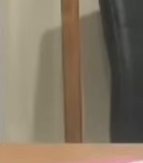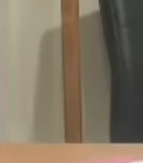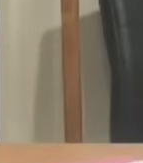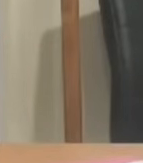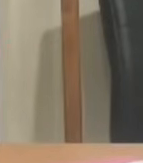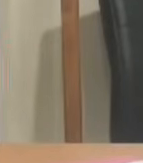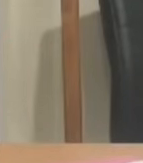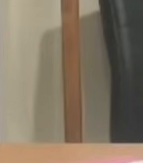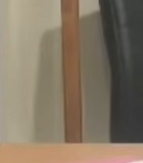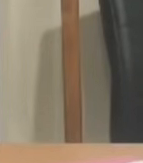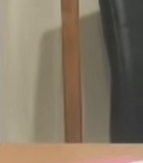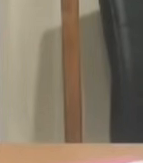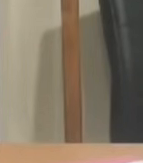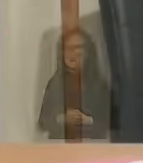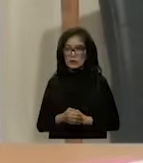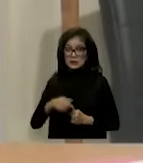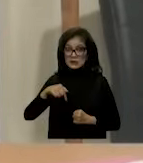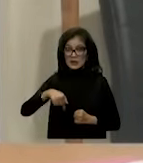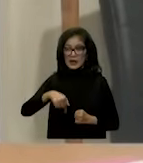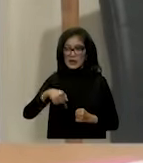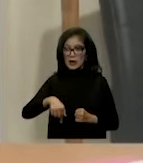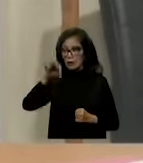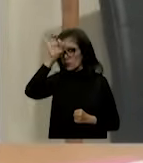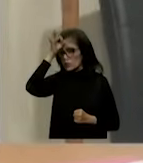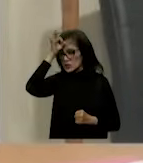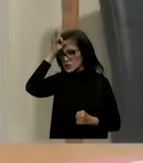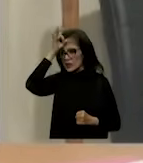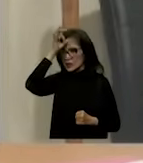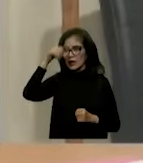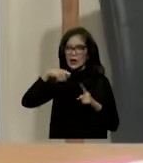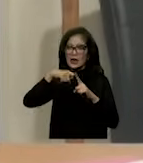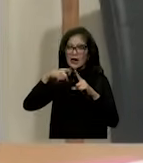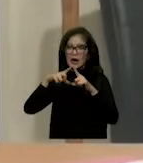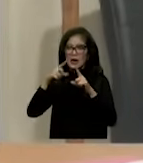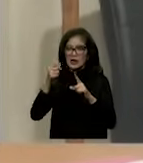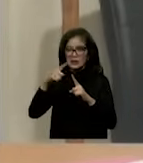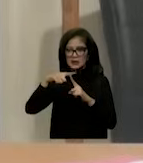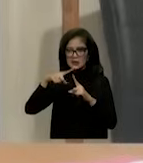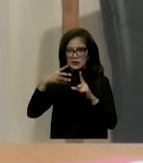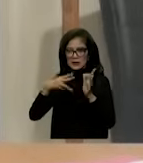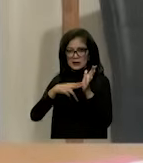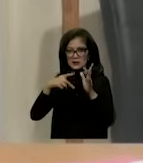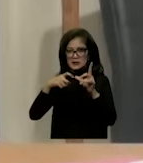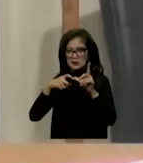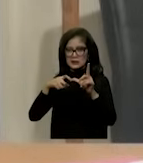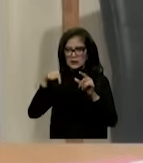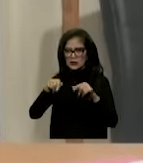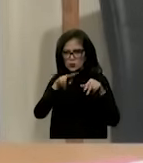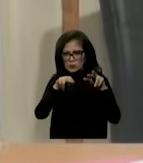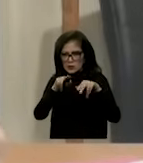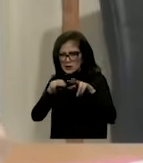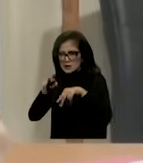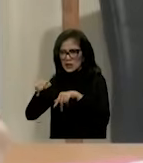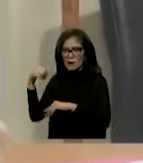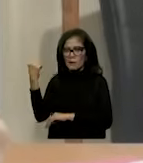Saat ini, kami dari Satgas Operasi Damai Kartens telah mengidentifikasikan beberapa pelakunya,